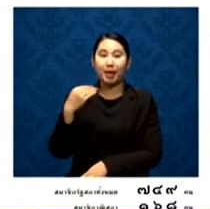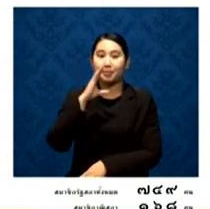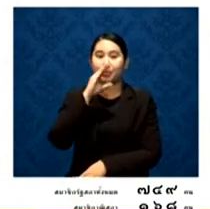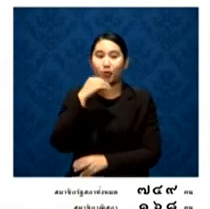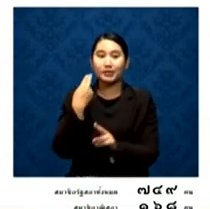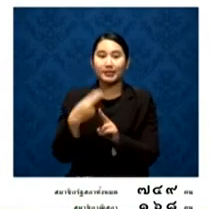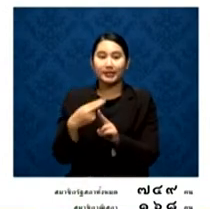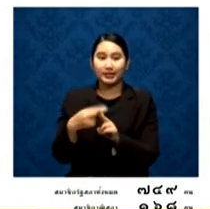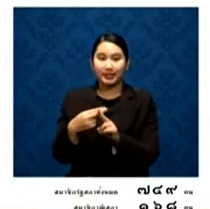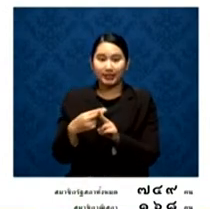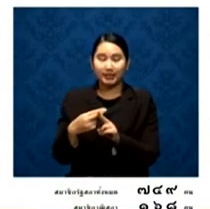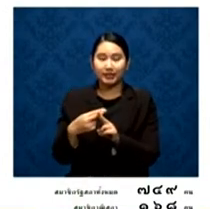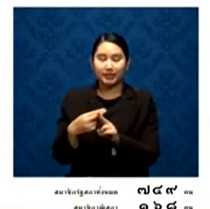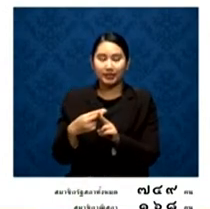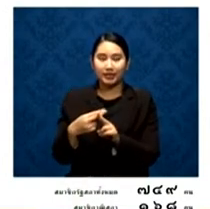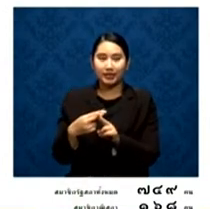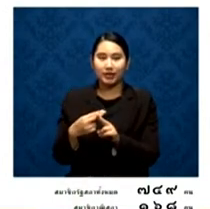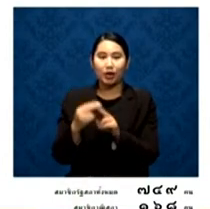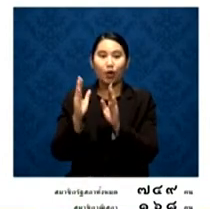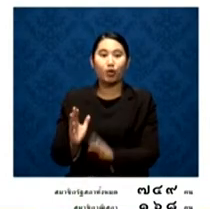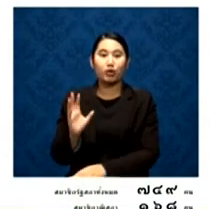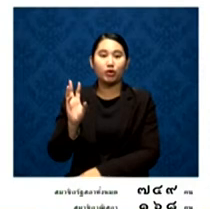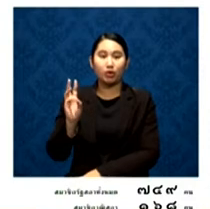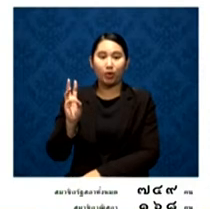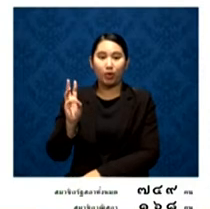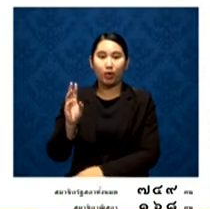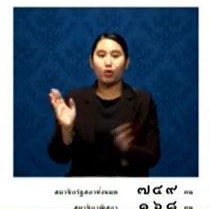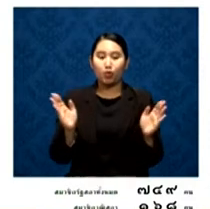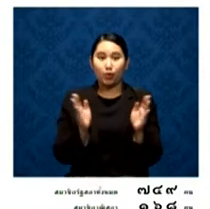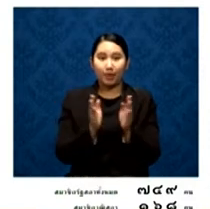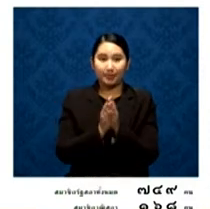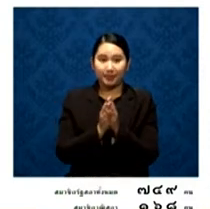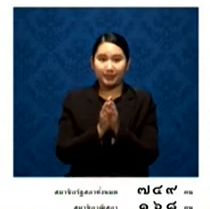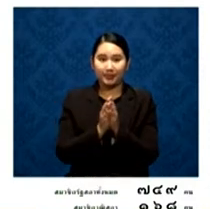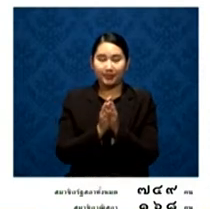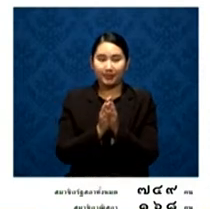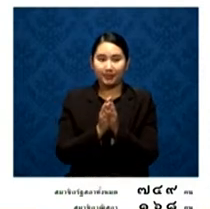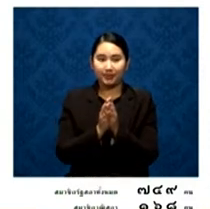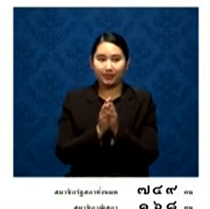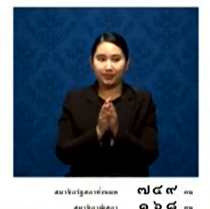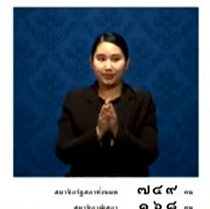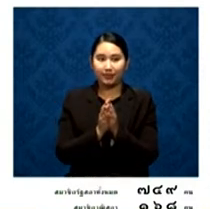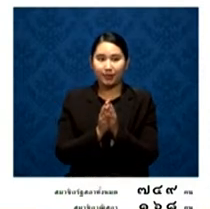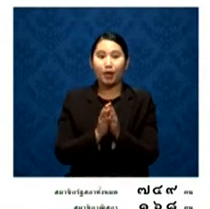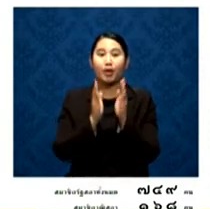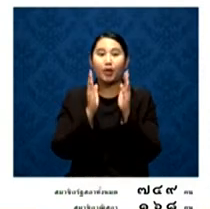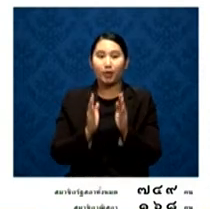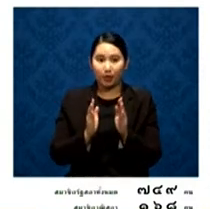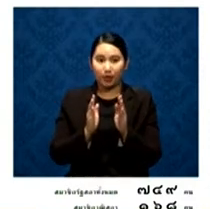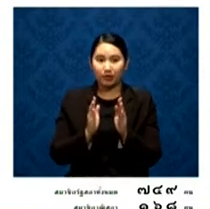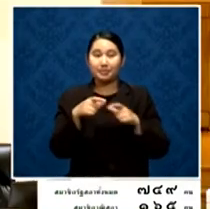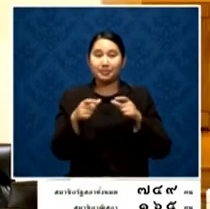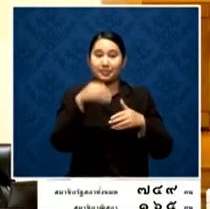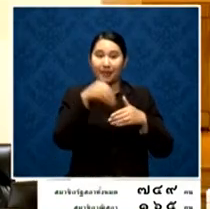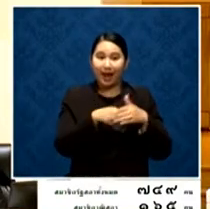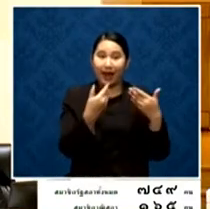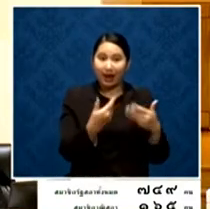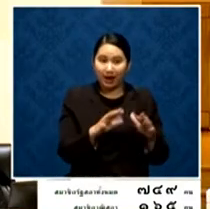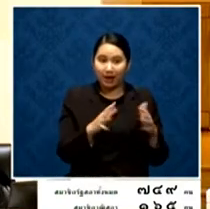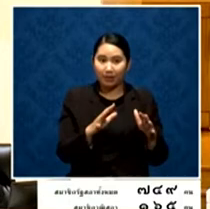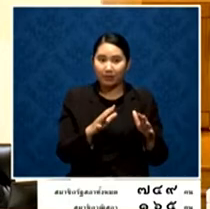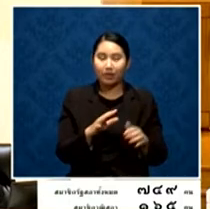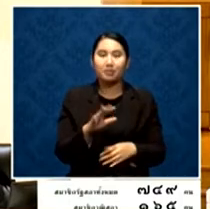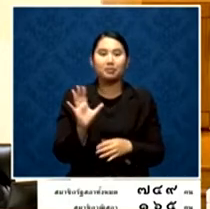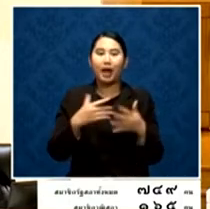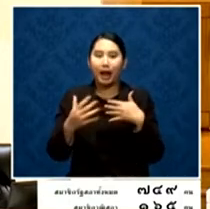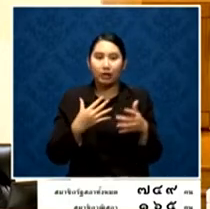ภูมิใจไทยเสนอมาก็112ตูมเลยนะฮะถือเป็นการพูดถึงที่ค่อนข้างเปิดเผยและอย่างที่เห็นคุณชาดามีการใช้คำพูดที่ค่